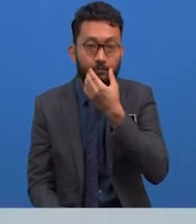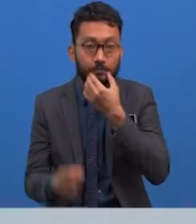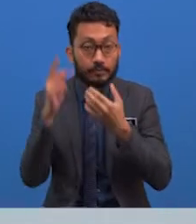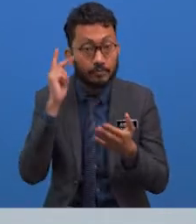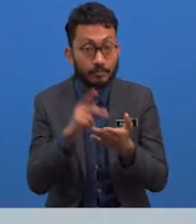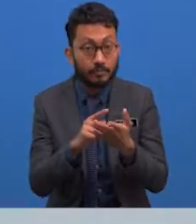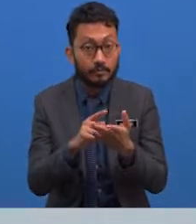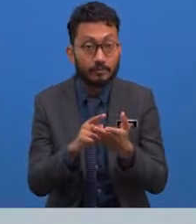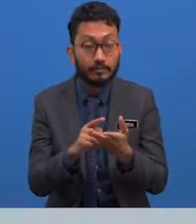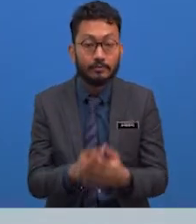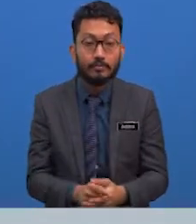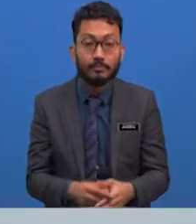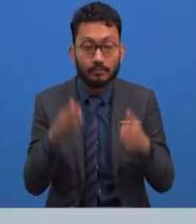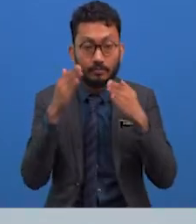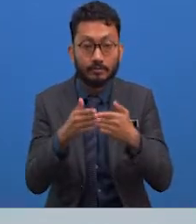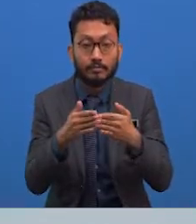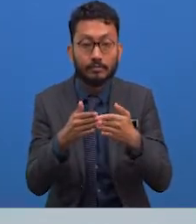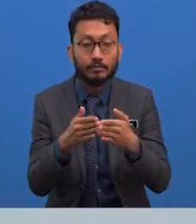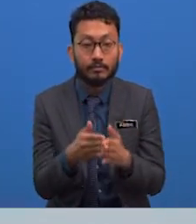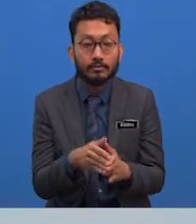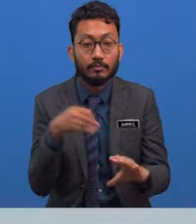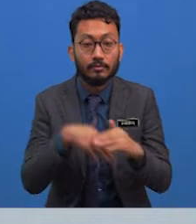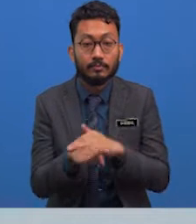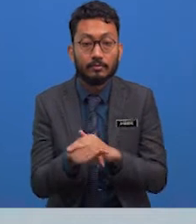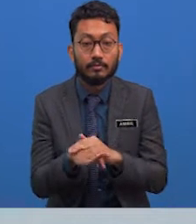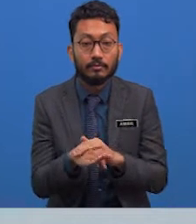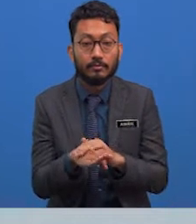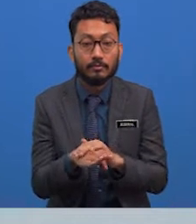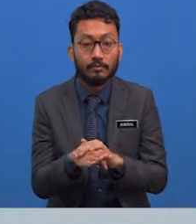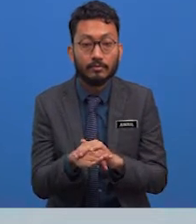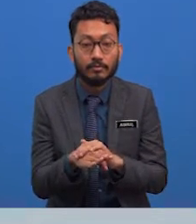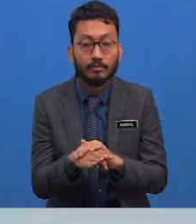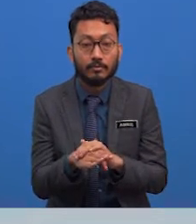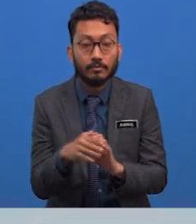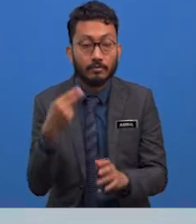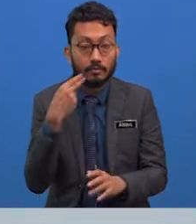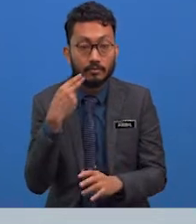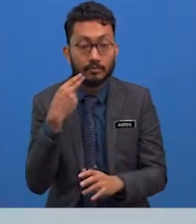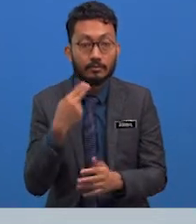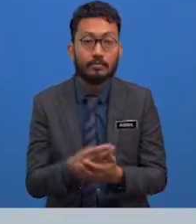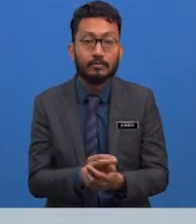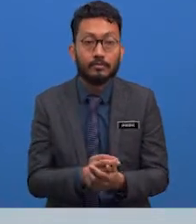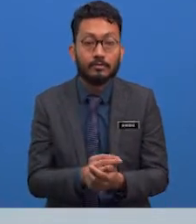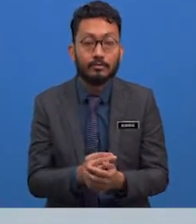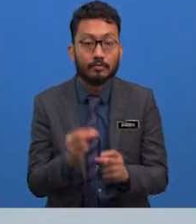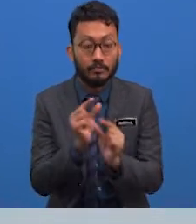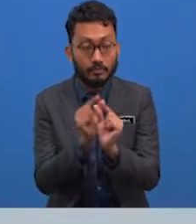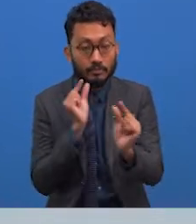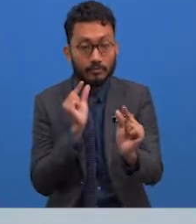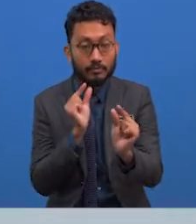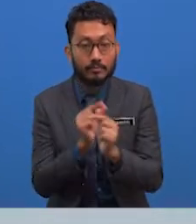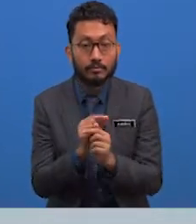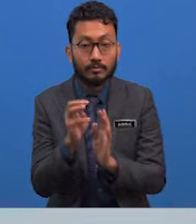adalah mengenal pasti kedudukan pemerhati. Dalam kes ini ialah Hana, kerana